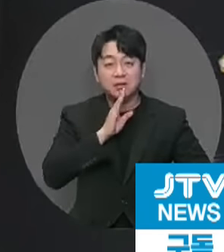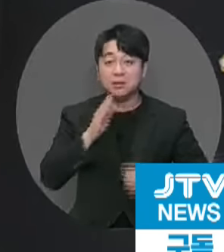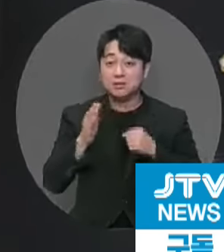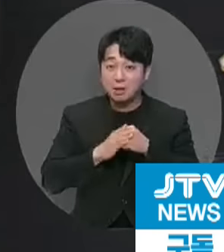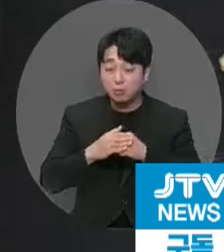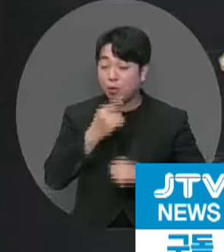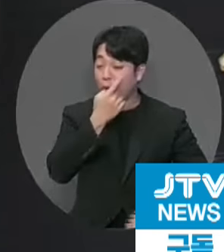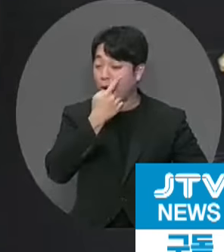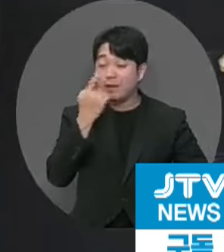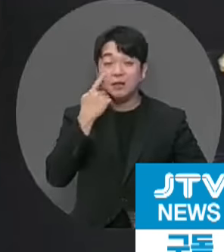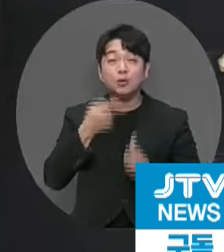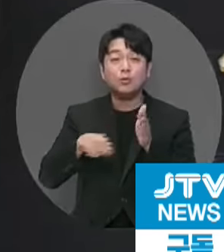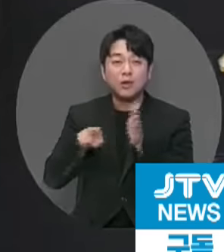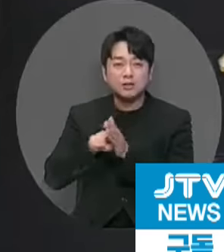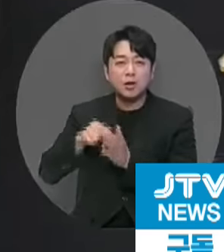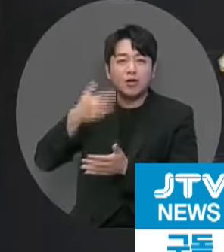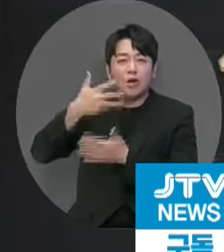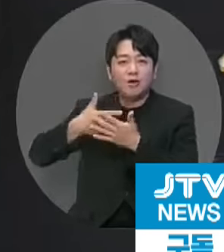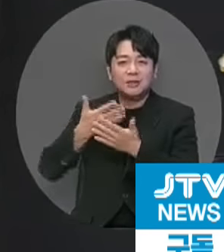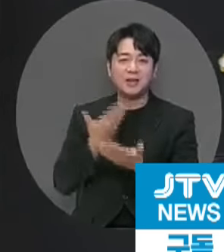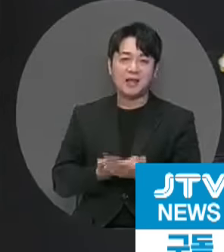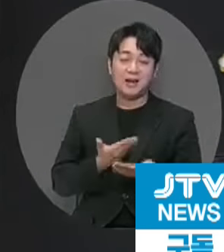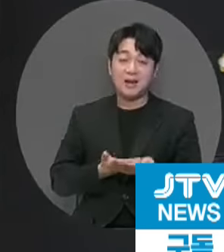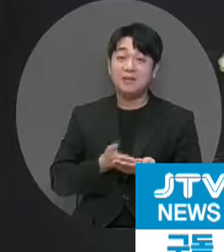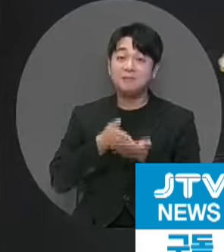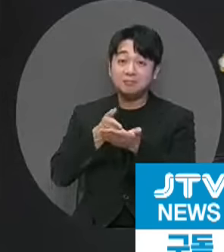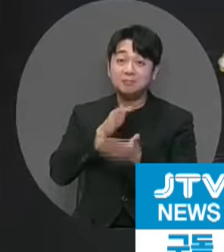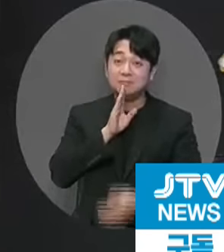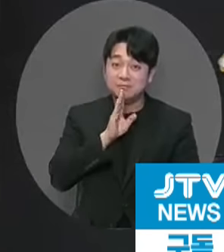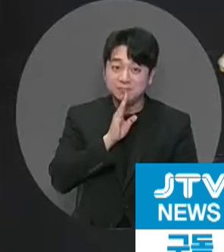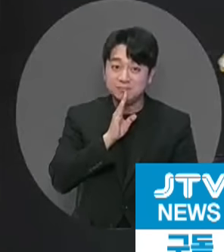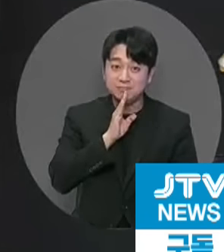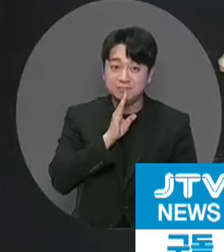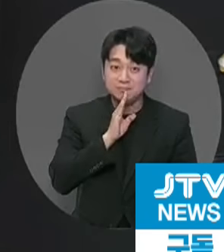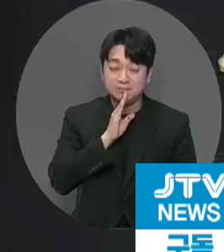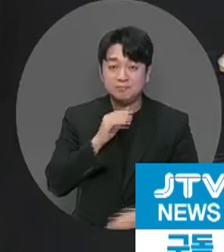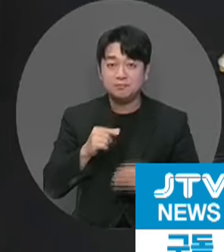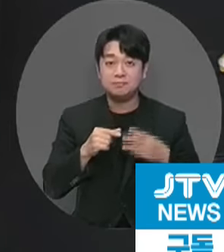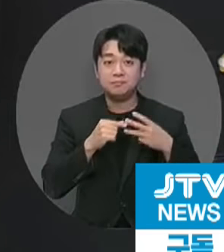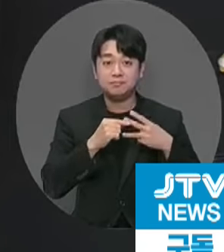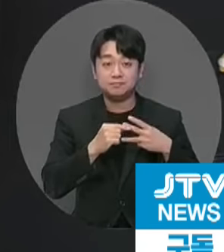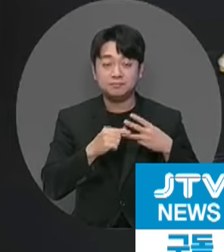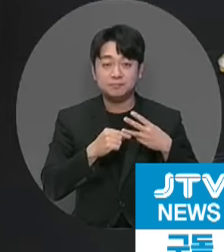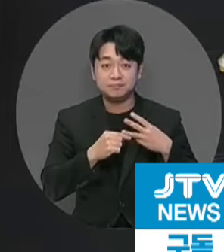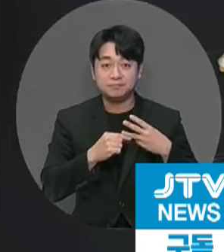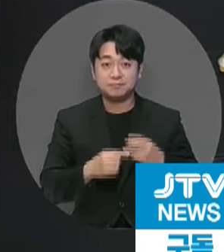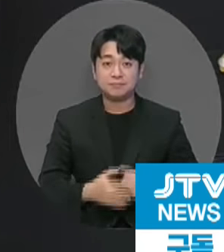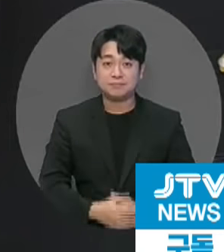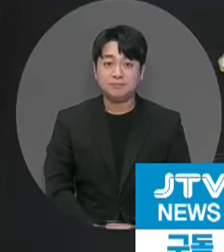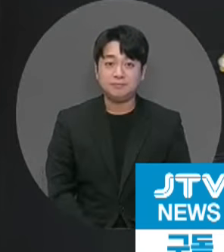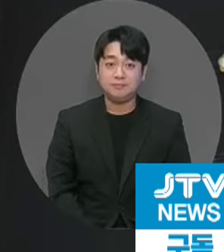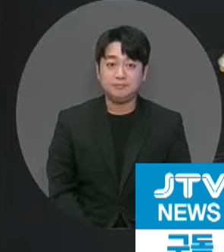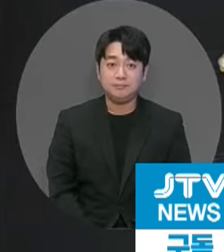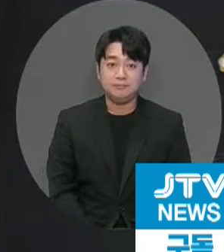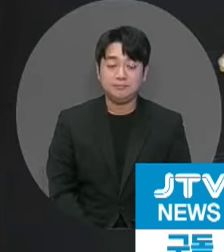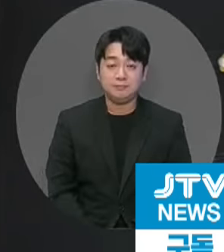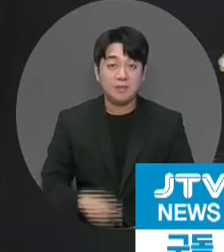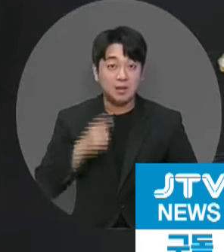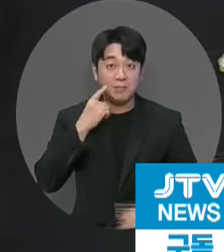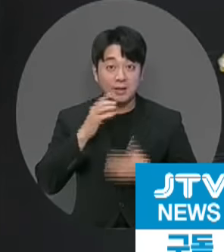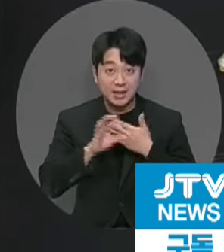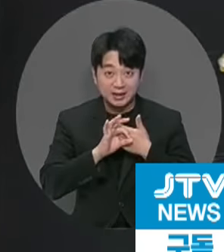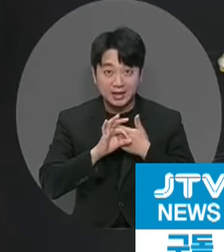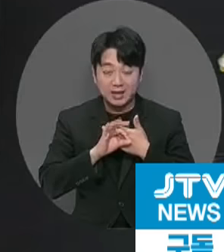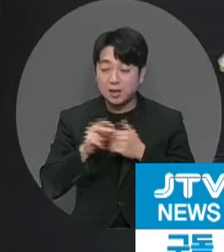이건 박장범 후보자에 대해서 선의로 출발했고요. 그 다음에 두 번째는 만약에 녹화본에 해당